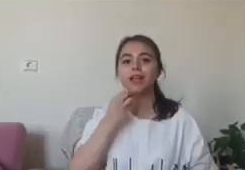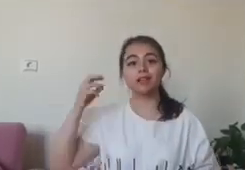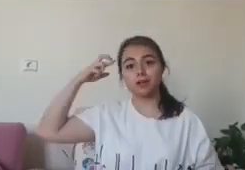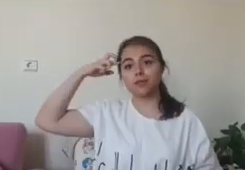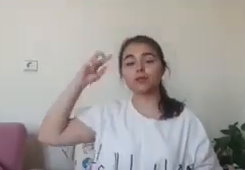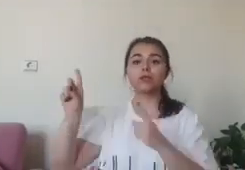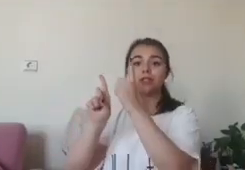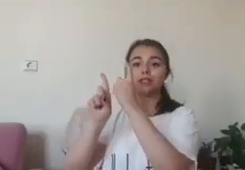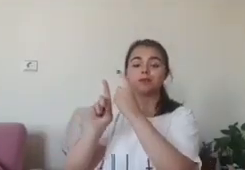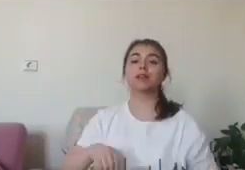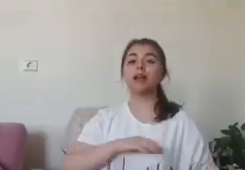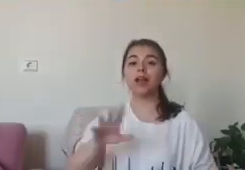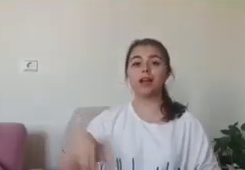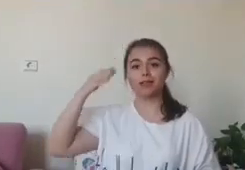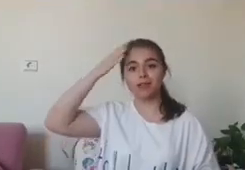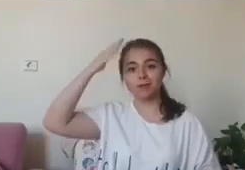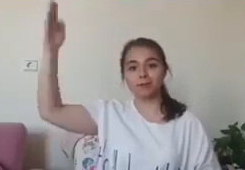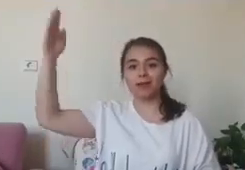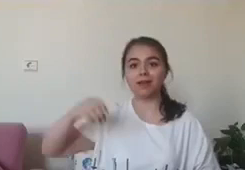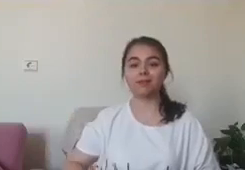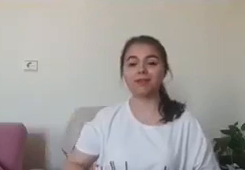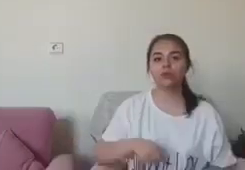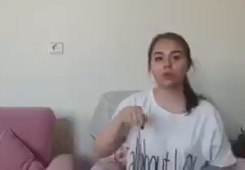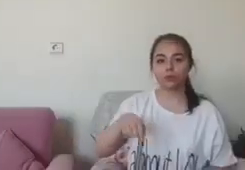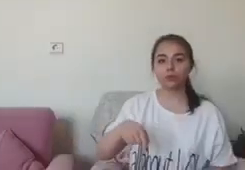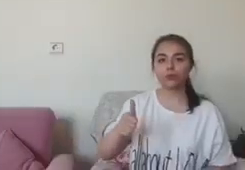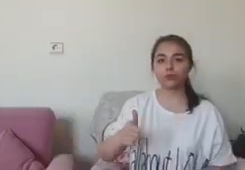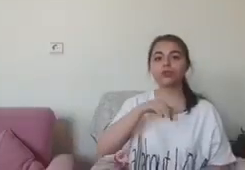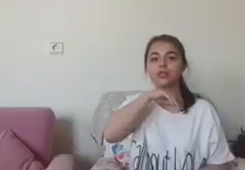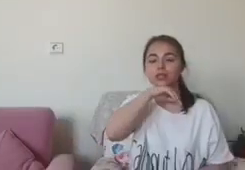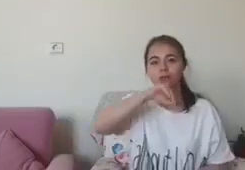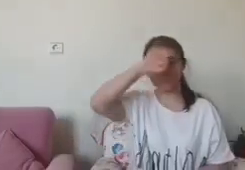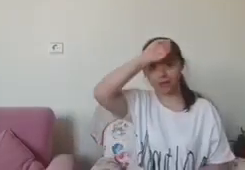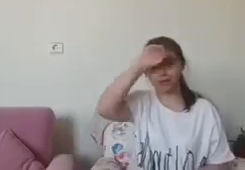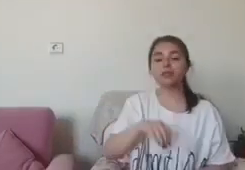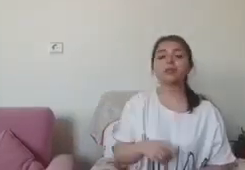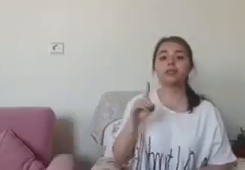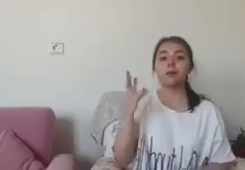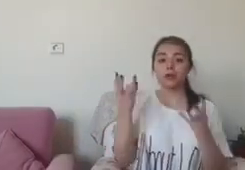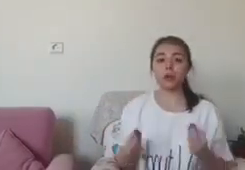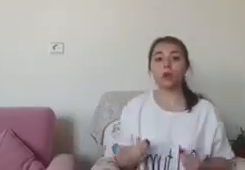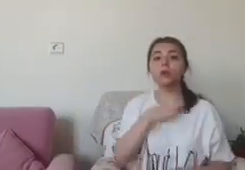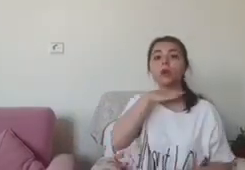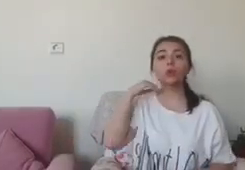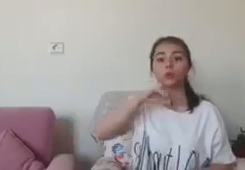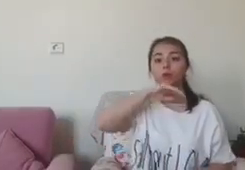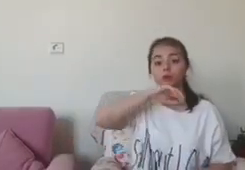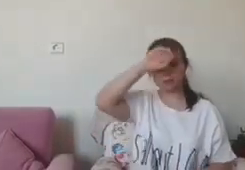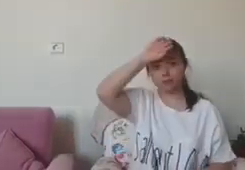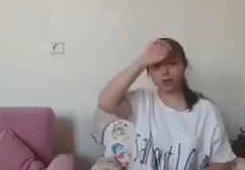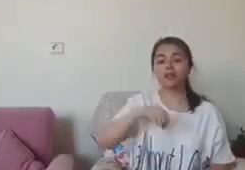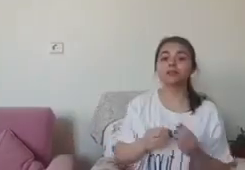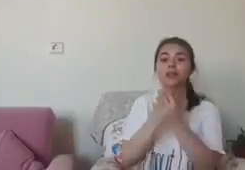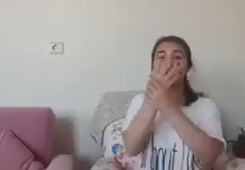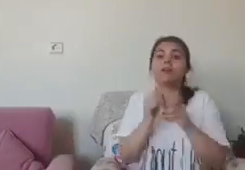danışmanlar, herkese merhaba. Bugün dini bayramlarımızdan biri olan Kurban Bayramı sabahına